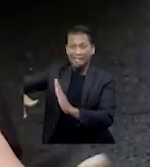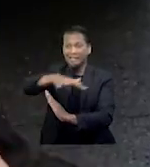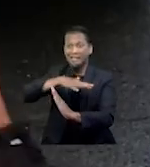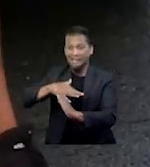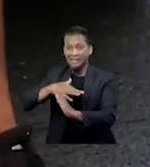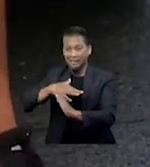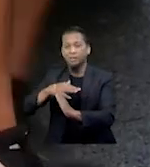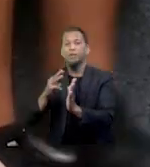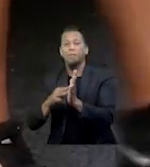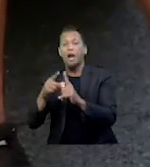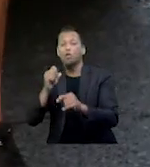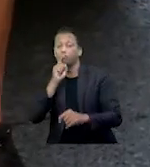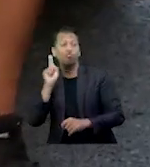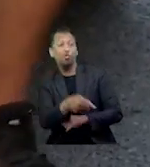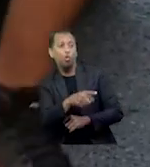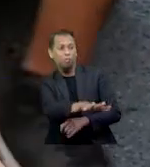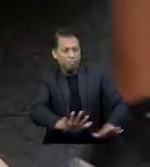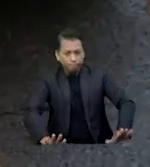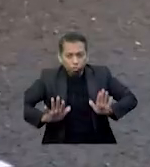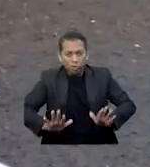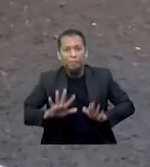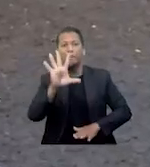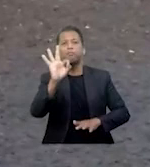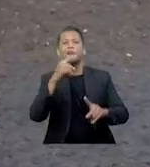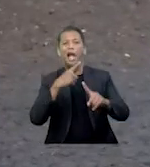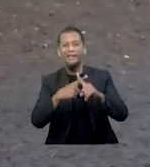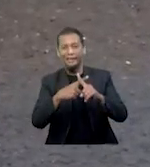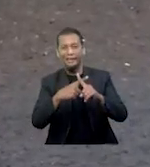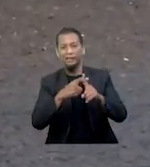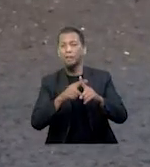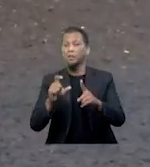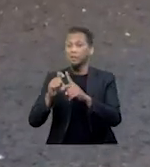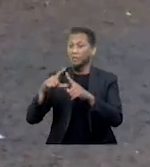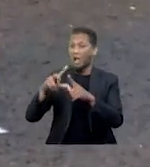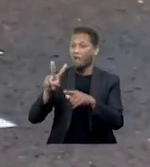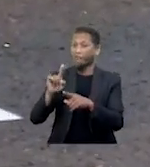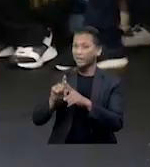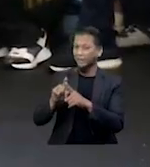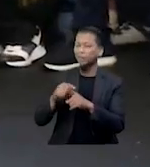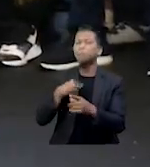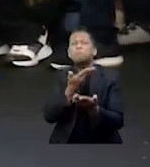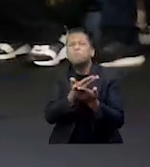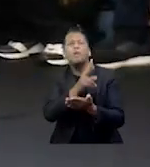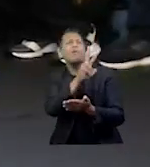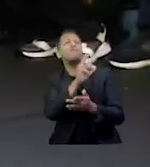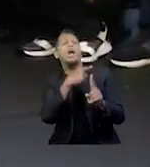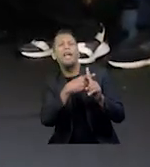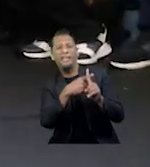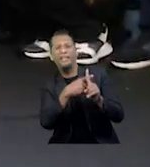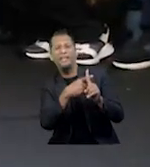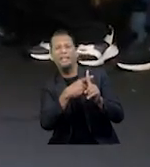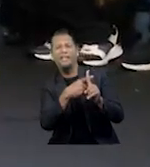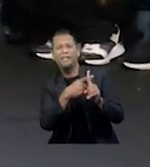50 kali. Namun David hanya mampu melakukan 20 kali. Mario juga memerintahkan David melakukan sikap taubat. Lalu Mario menganiaya